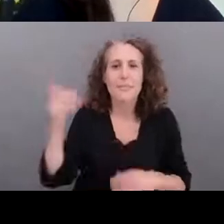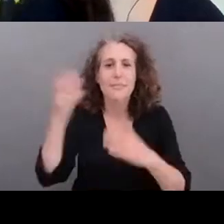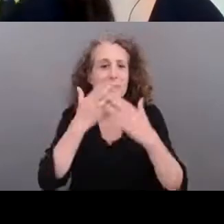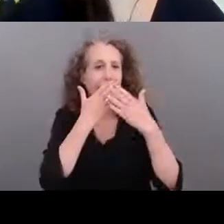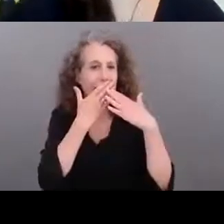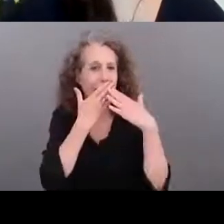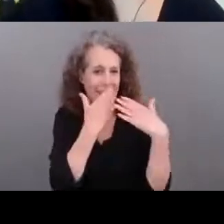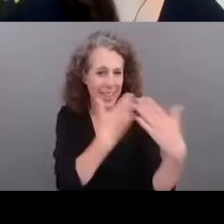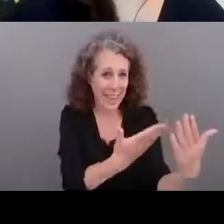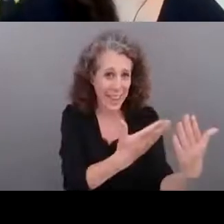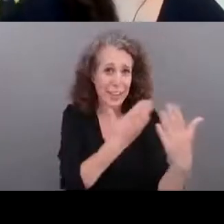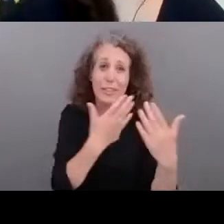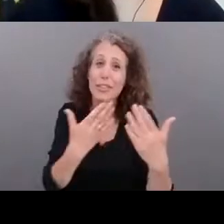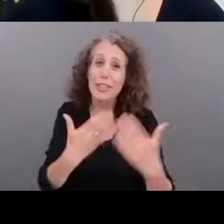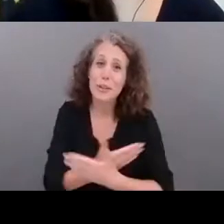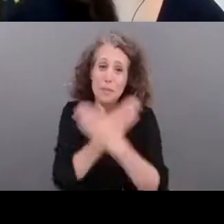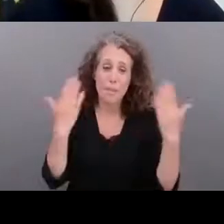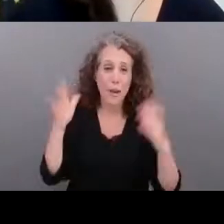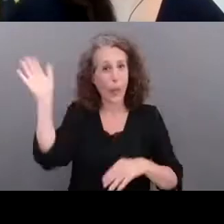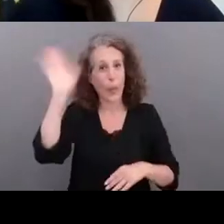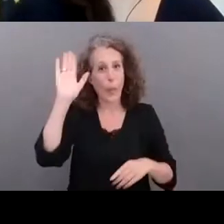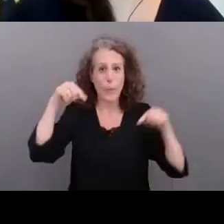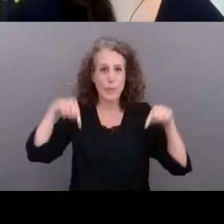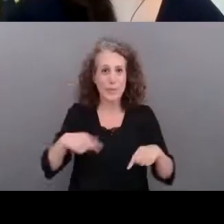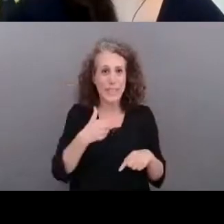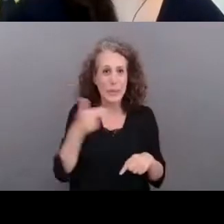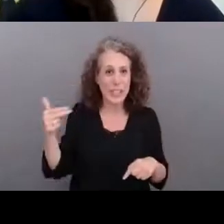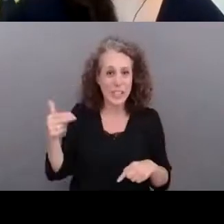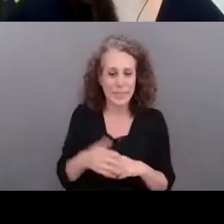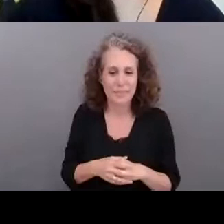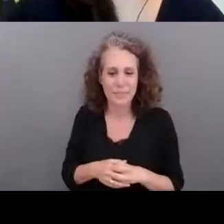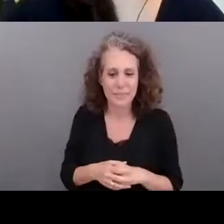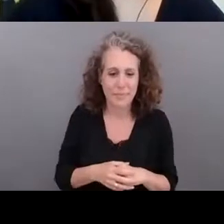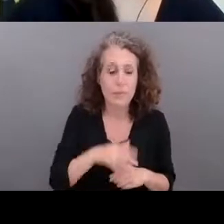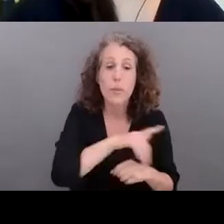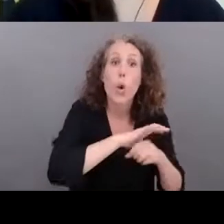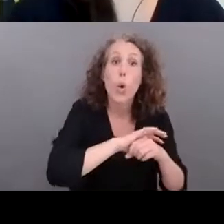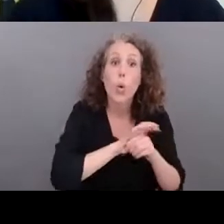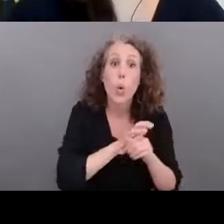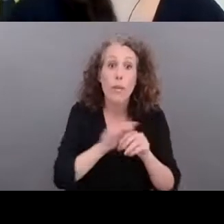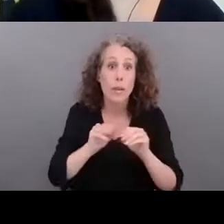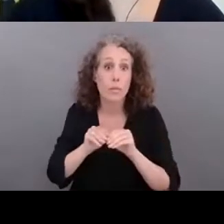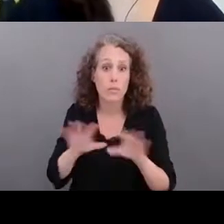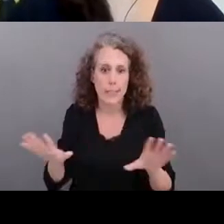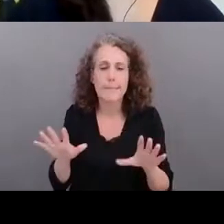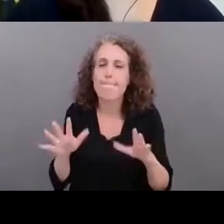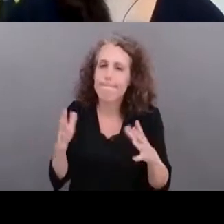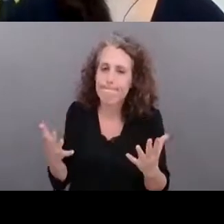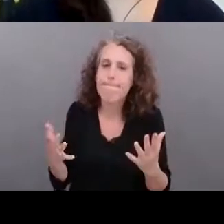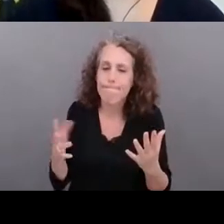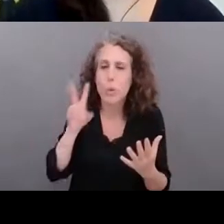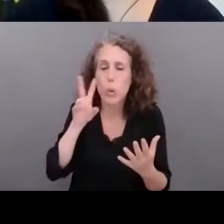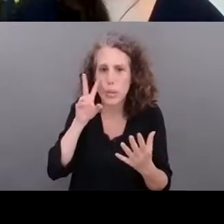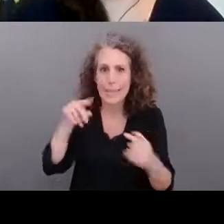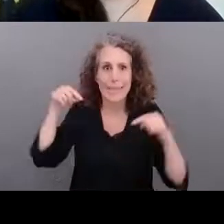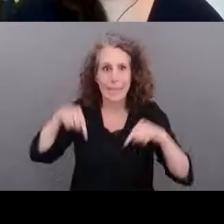Merci beaucoup. Bonjour, Votre Excellence. Bonjour depuis l'Indonésie. Au cours de la pandémie de la COVID-19, nous avons vu